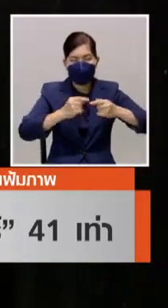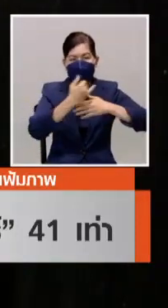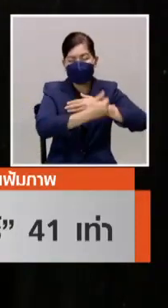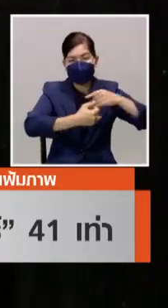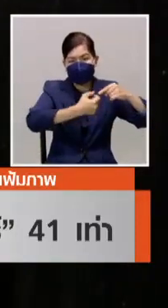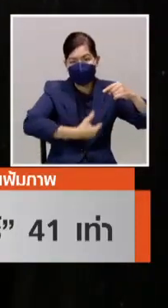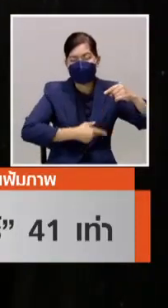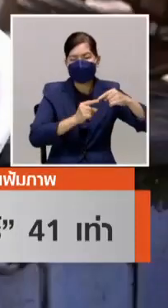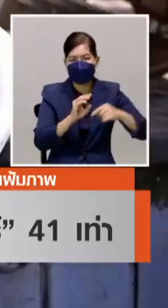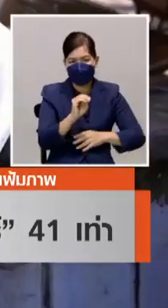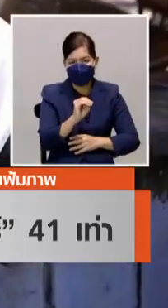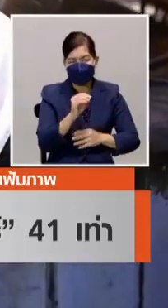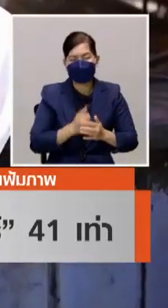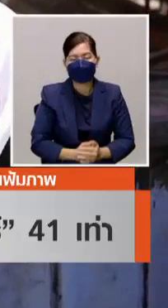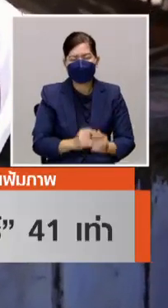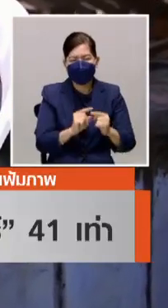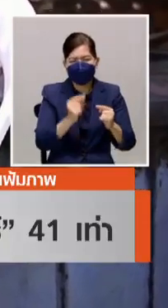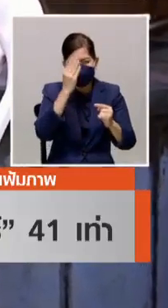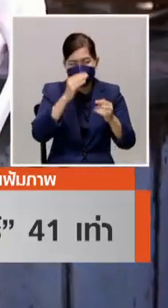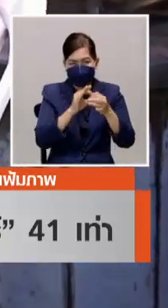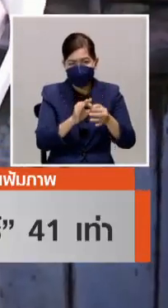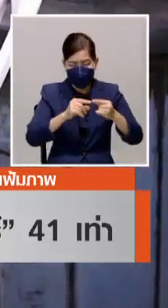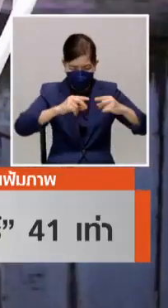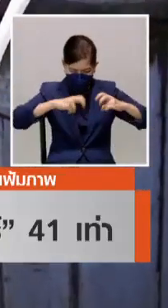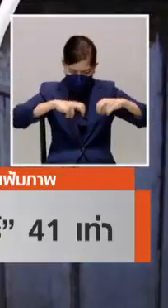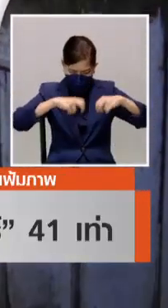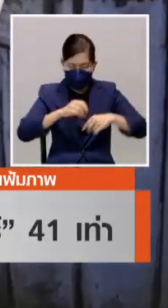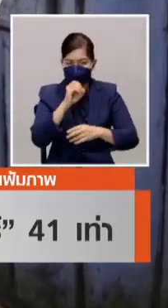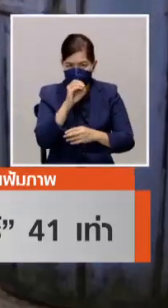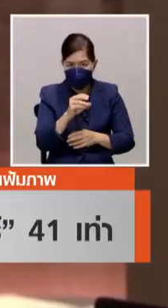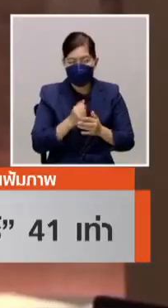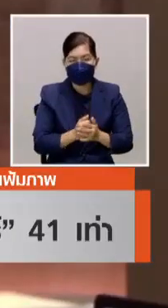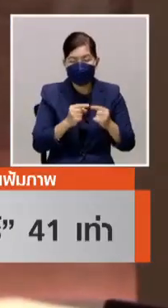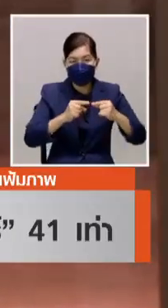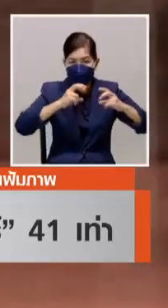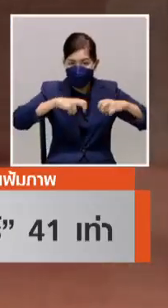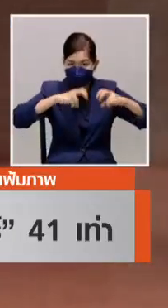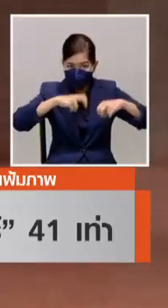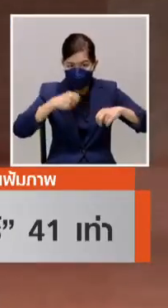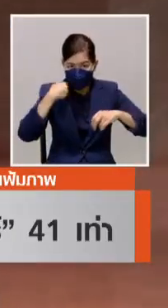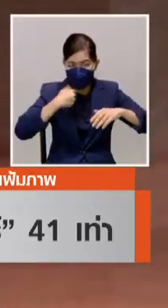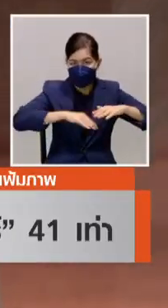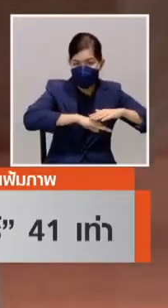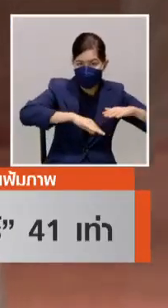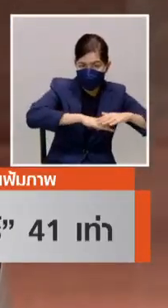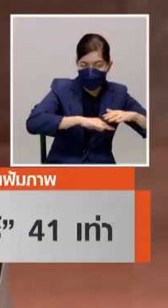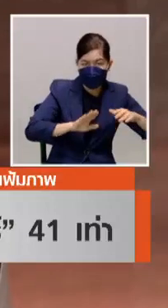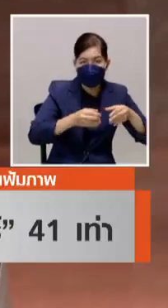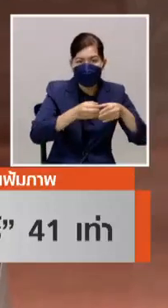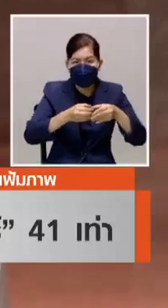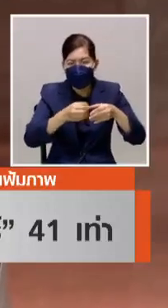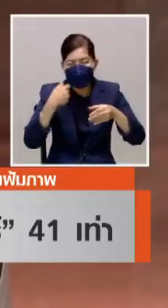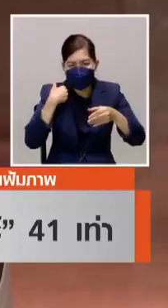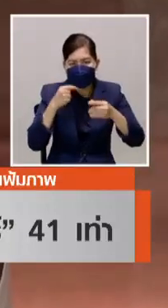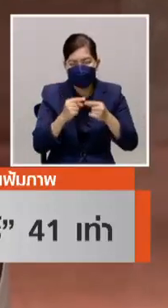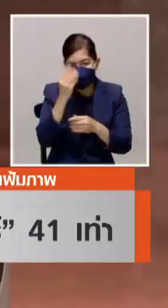6ทวีปทั่วโลกแต่อย่างไรก็ตามนะคะการศึกษานี้ต้องย้ำว่าเป็นเพียงการศึกษาเบื้องต้นในคนกลุ่มเล็กๆเท่านั้นเ